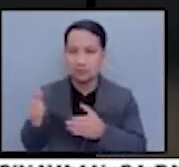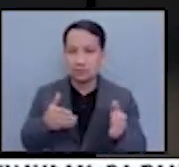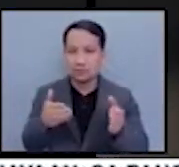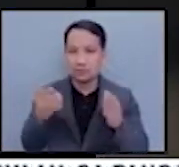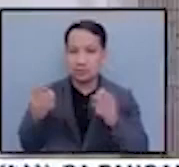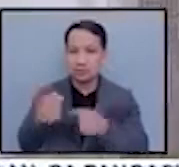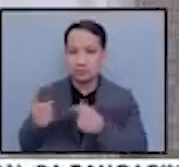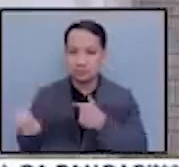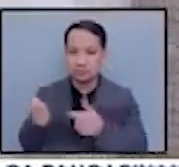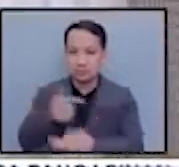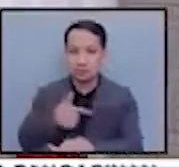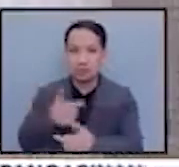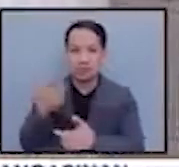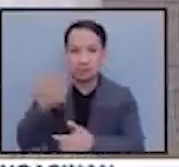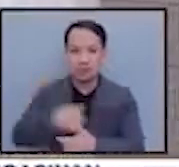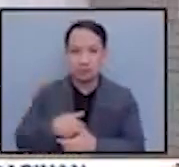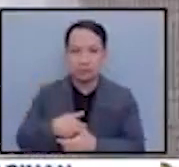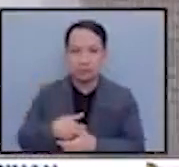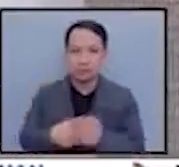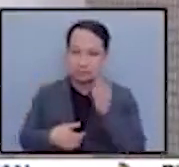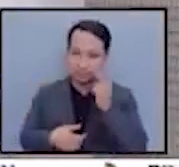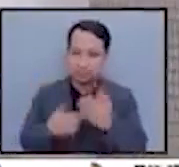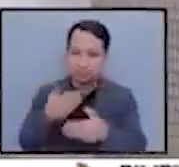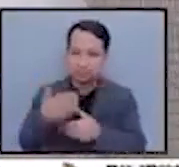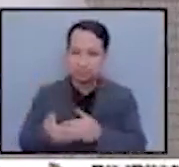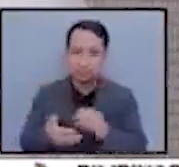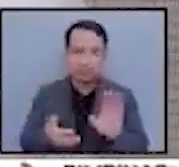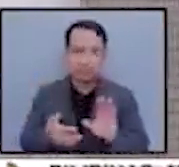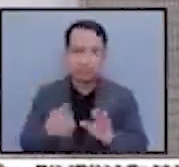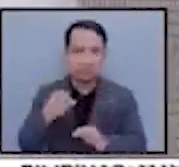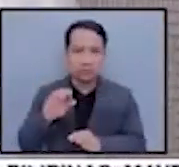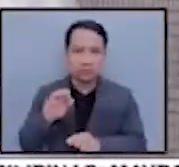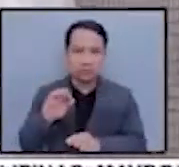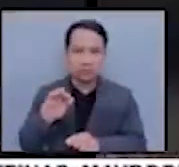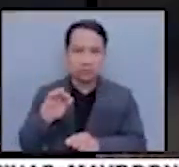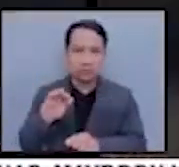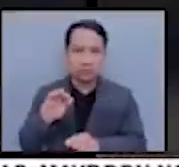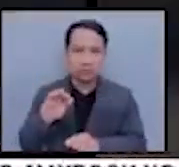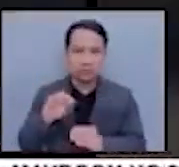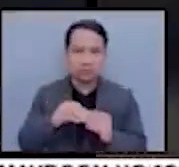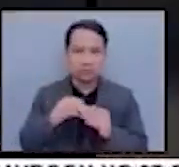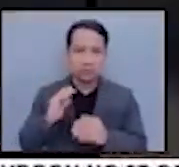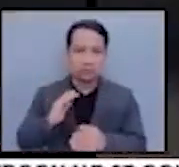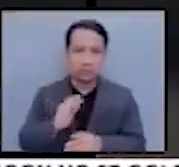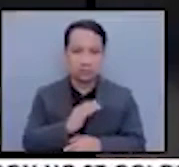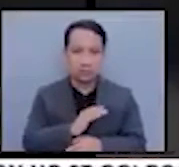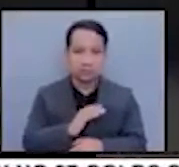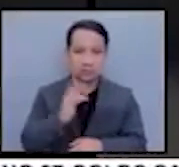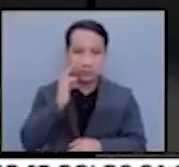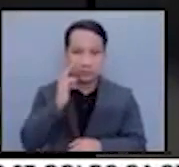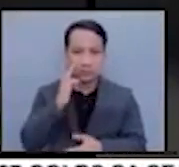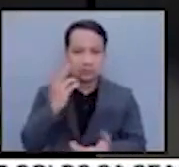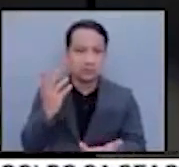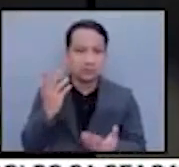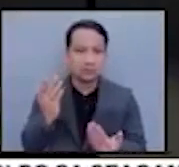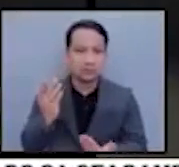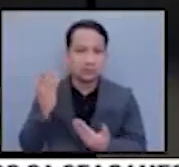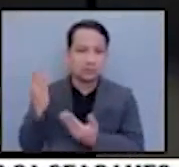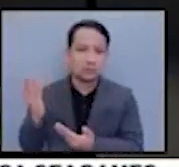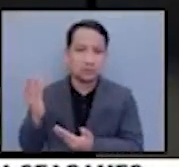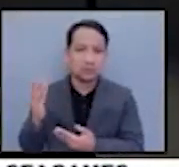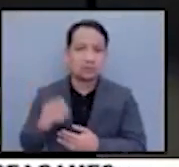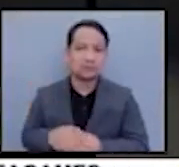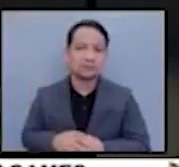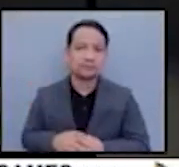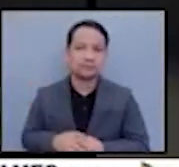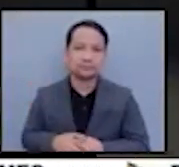ng dalawa at tingin niya hindi lang sa 19th Congress maumuno si Romualdez. Hindi lang in-endorse